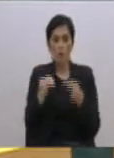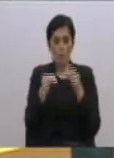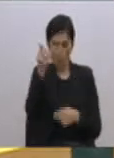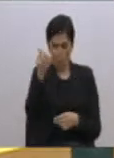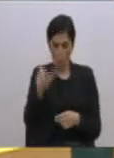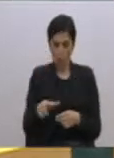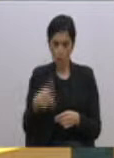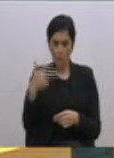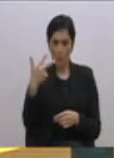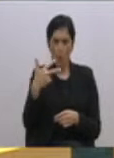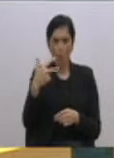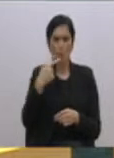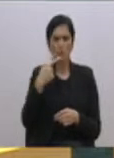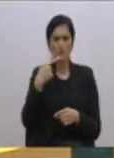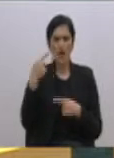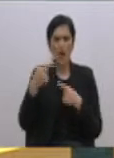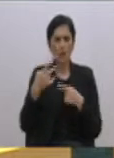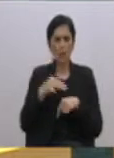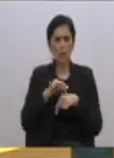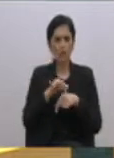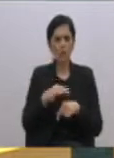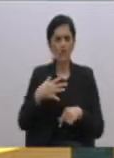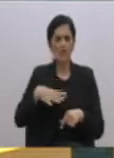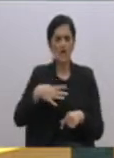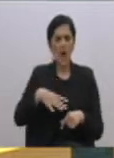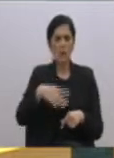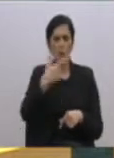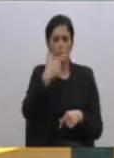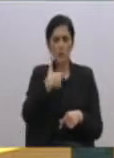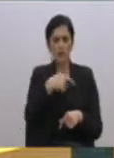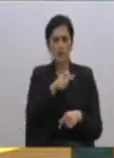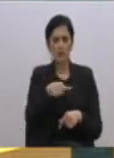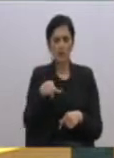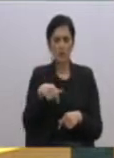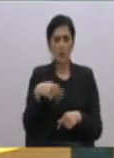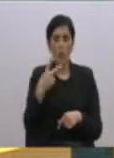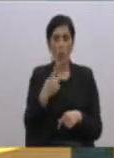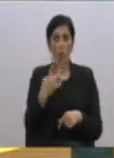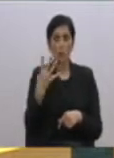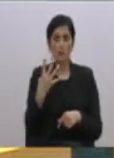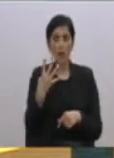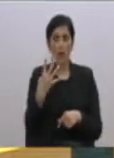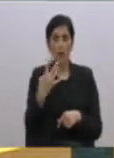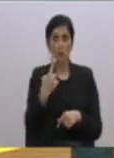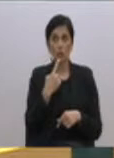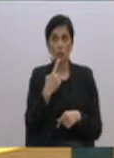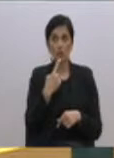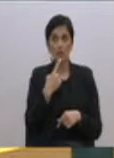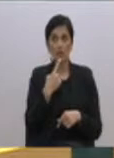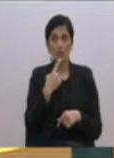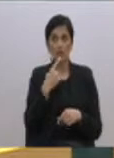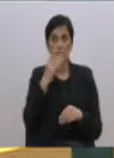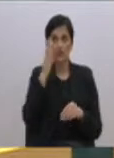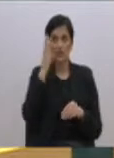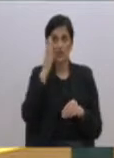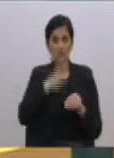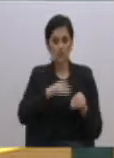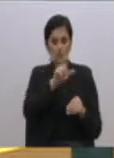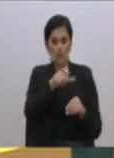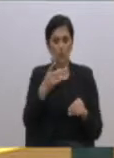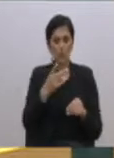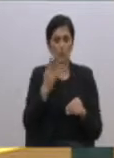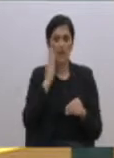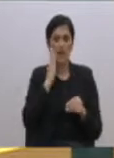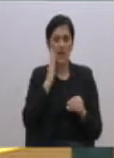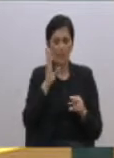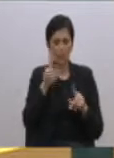რომელმაც 30-იანი წლები უნდა გადაატაროს ქართულ ინტელიგენციას, რომელმაც 24 წლის ჯალათობების ჩამდენები უნდა გაამართლონ.